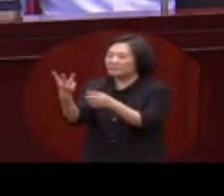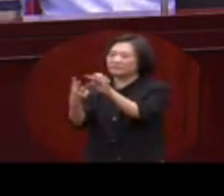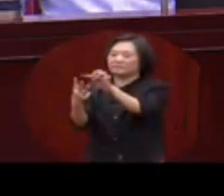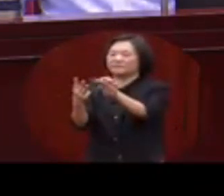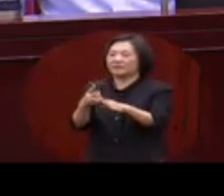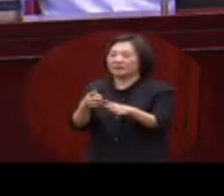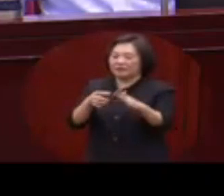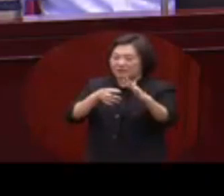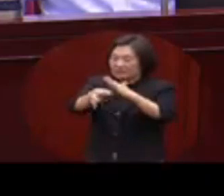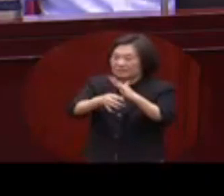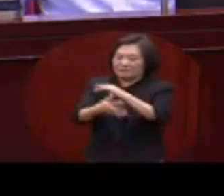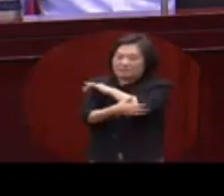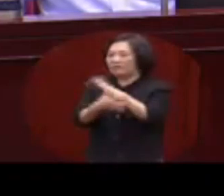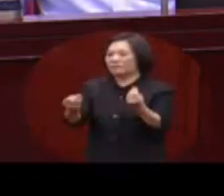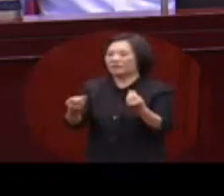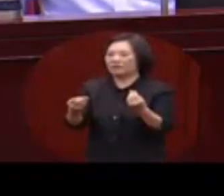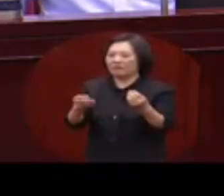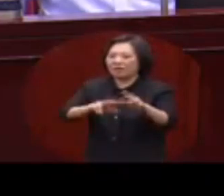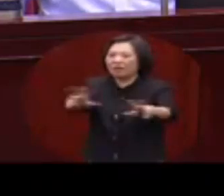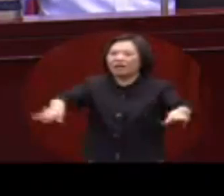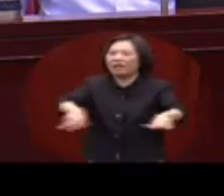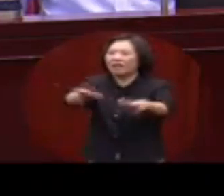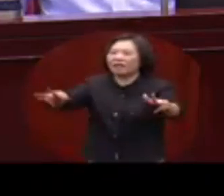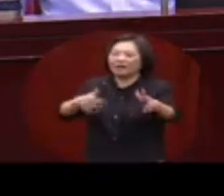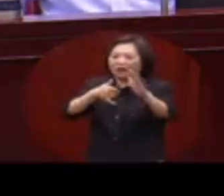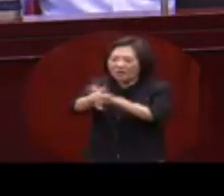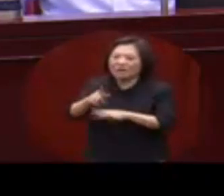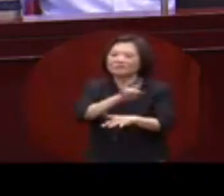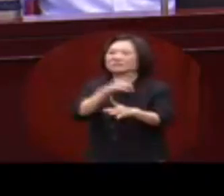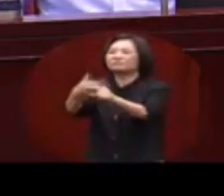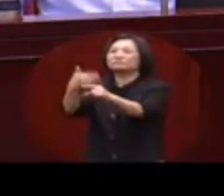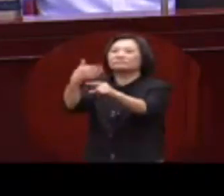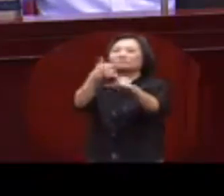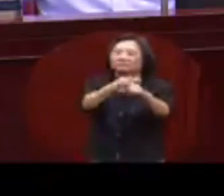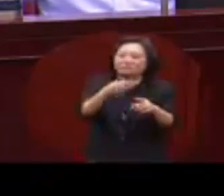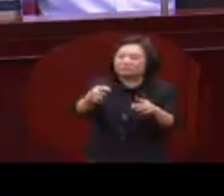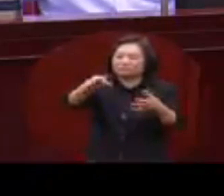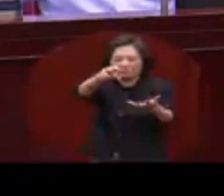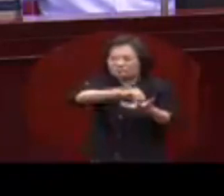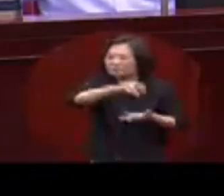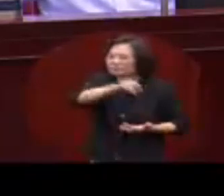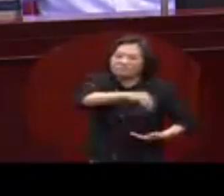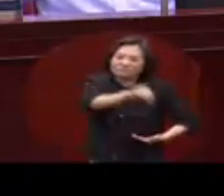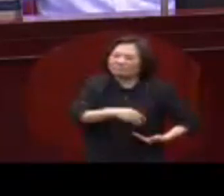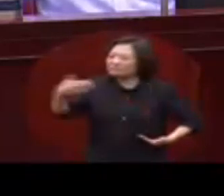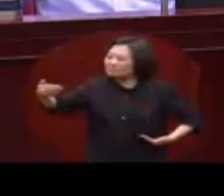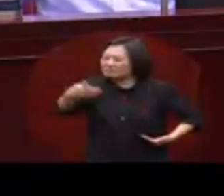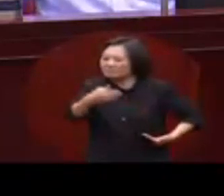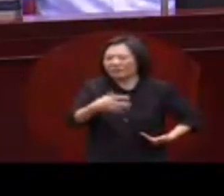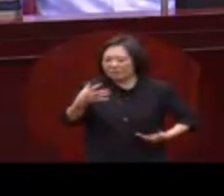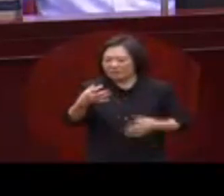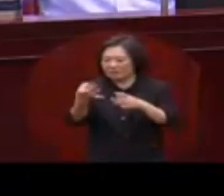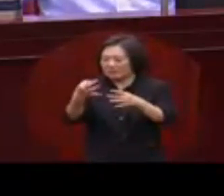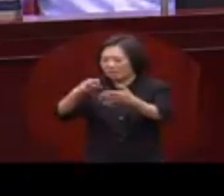旦引进学校，我们就可以想，那 7-11 怎么办？一旦它成功，整个台北市一大堆 7-11 面貌全部都会改